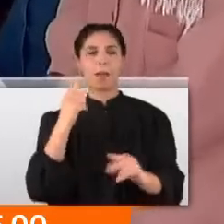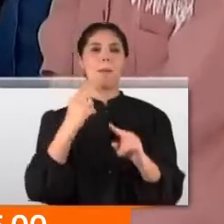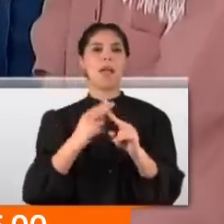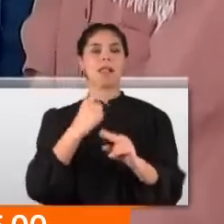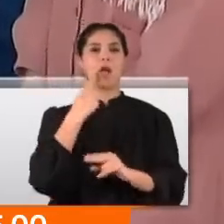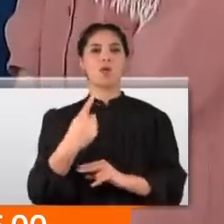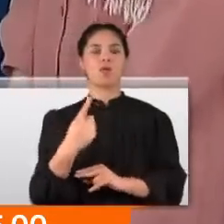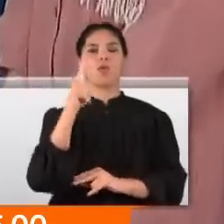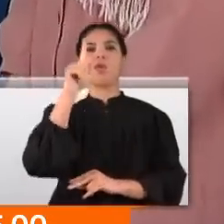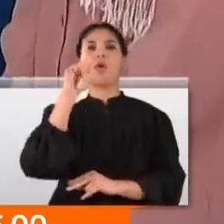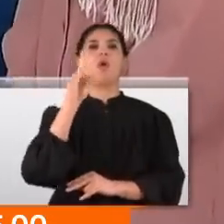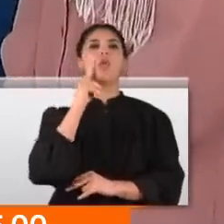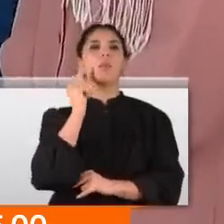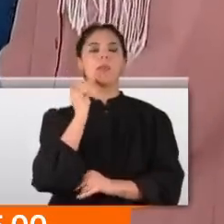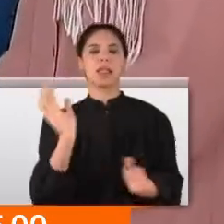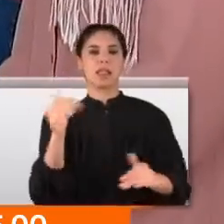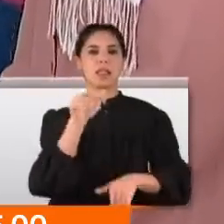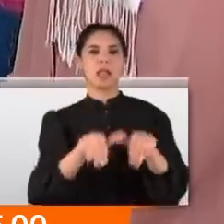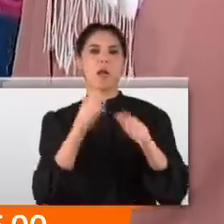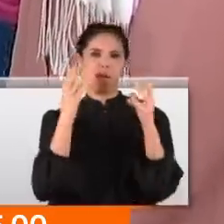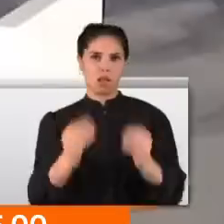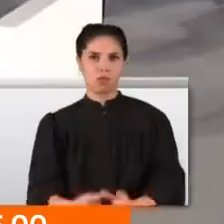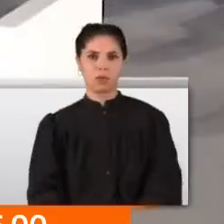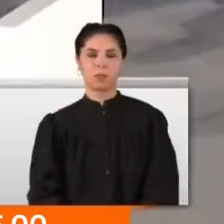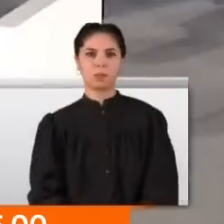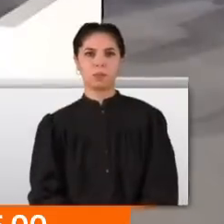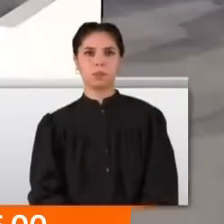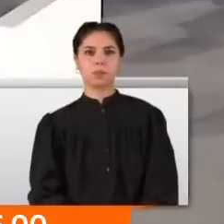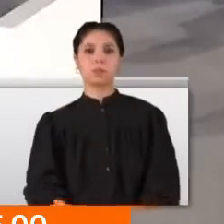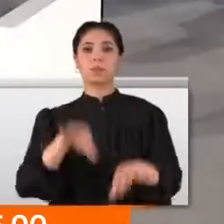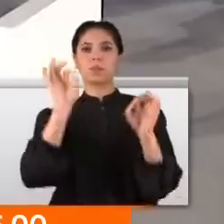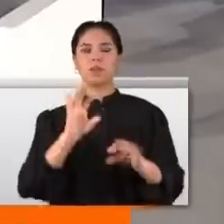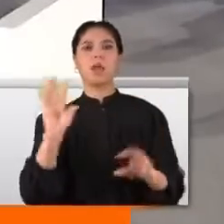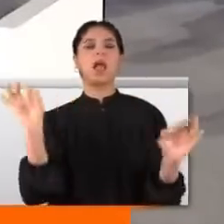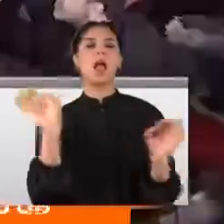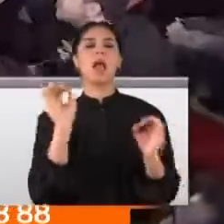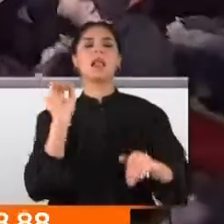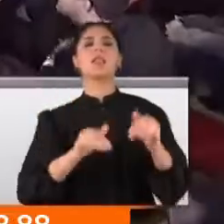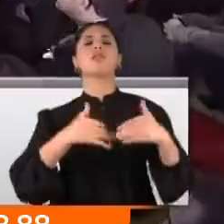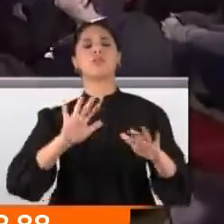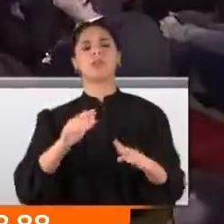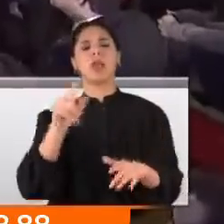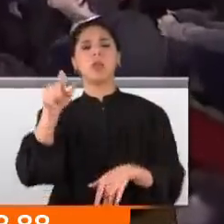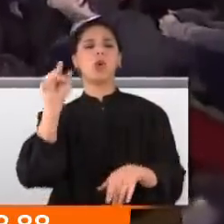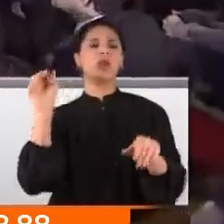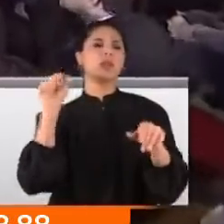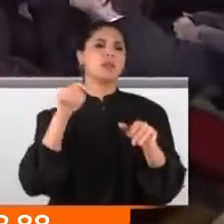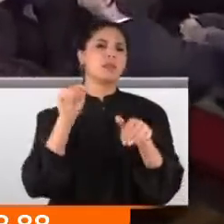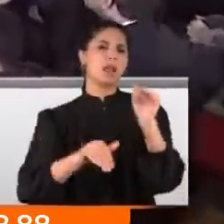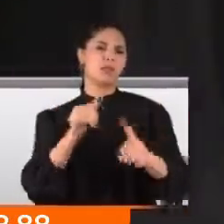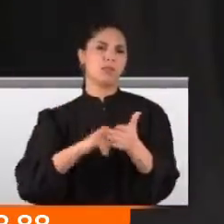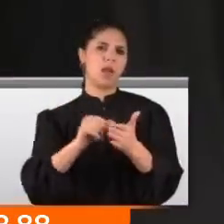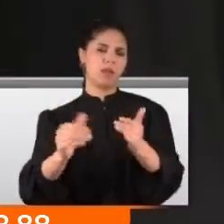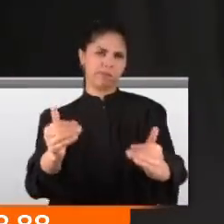denk gelen 14 Mayıs'ta sandık başına gidecek. Bu şimdi bir erken seçim falan değil. Güncelleme ile birlikte bu